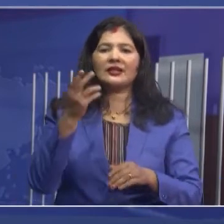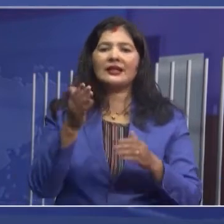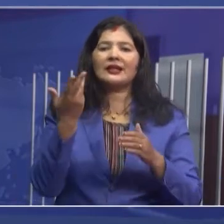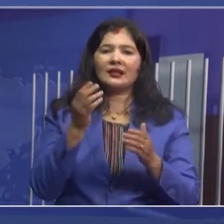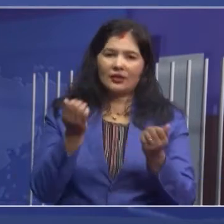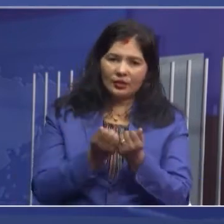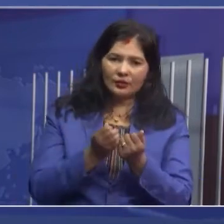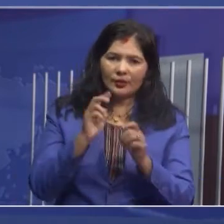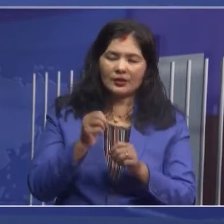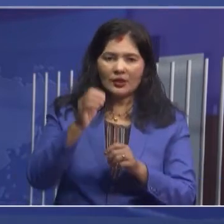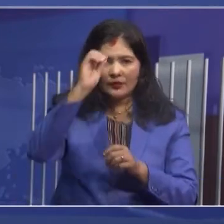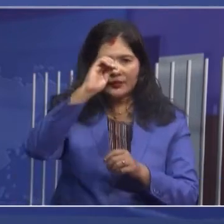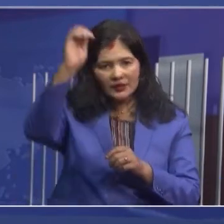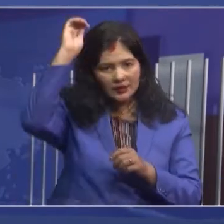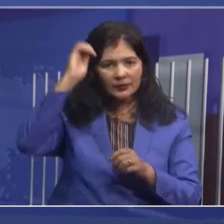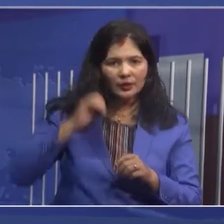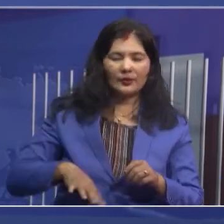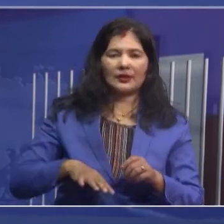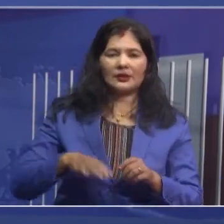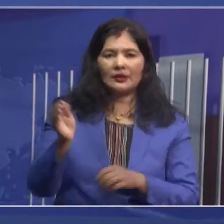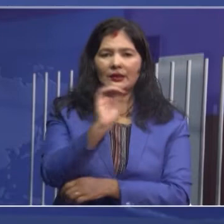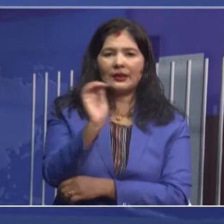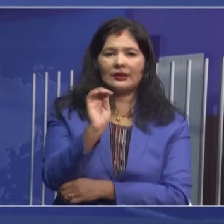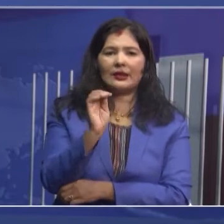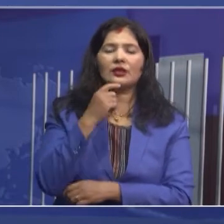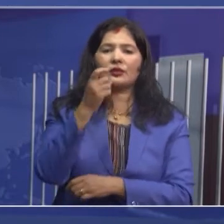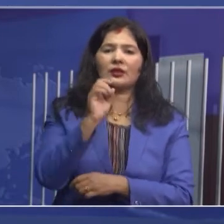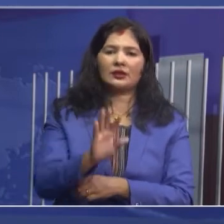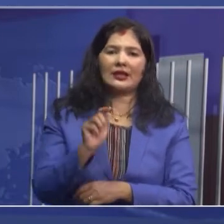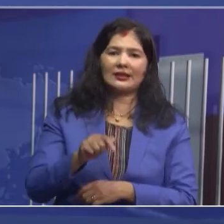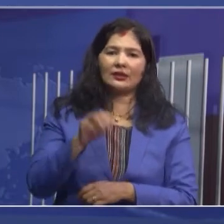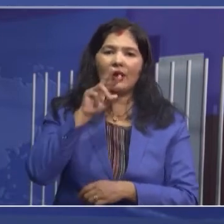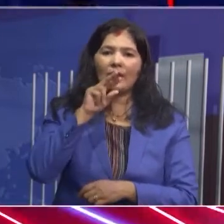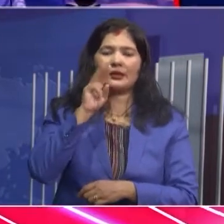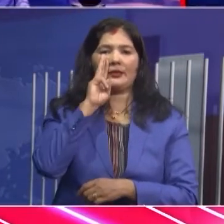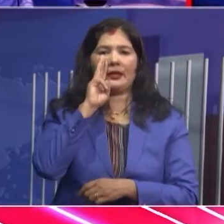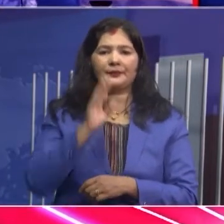भनेर पश्चिम नवलपरासीका नागरिकलाई सोधेका छौँ। हेरौँ आजको आवाजमा।